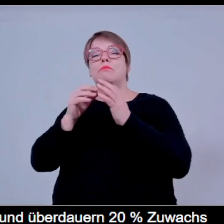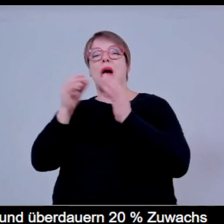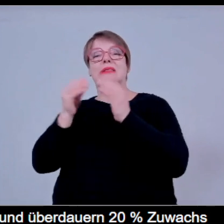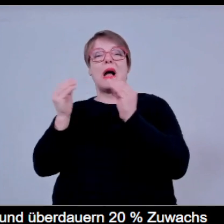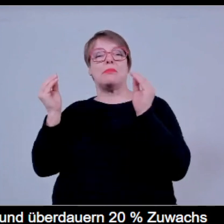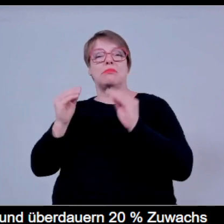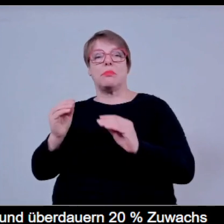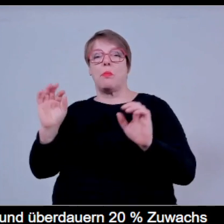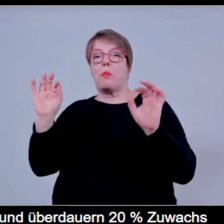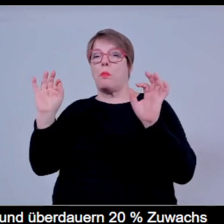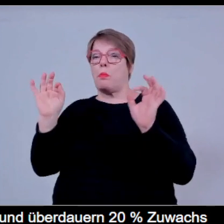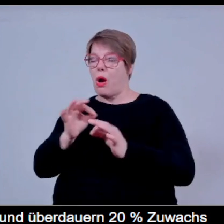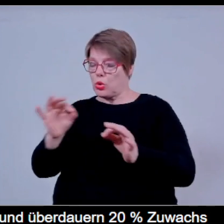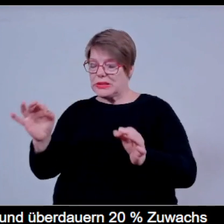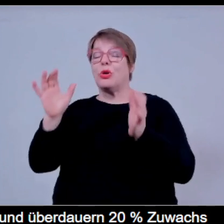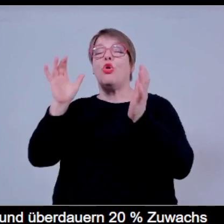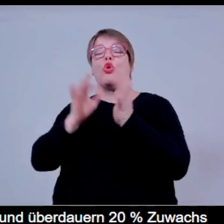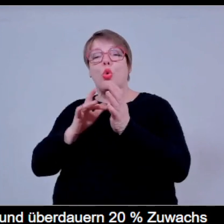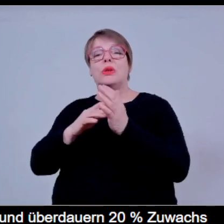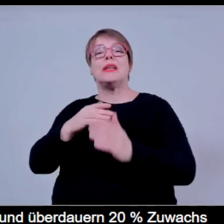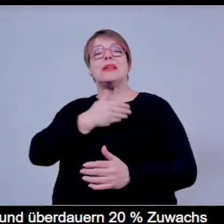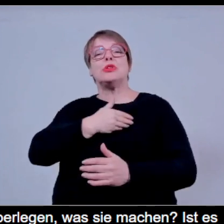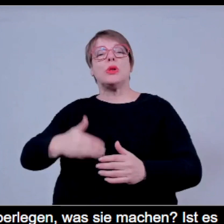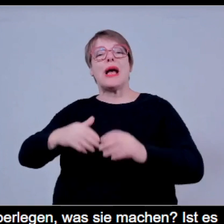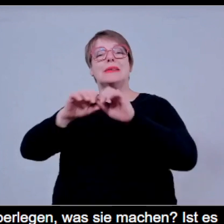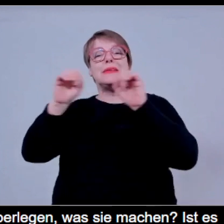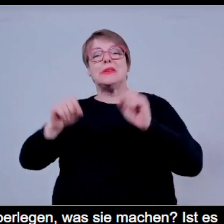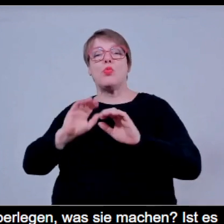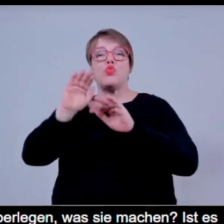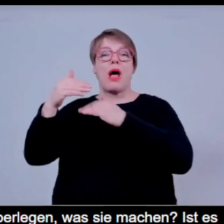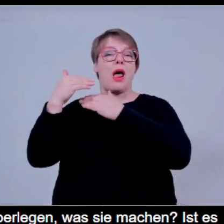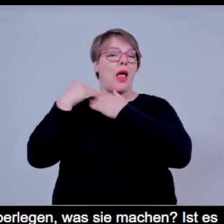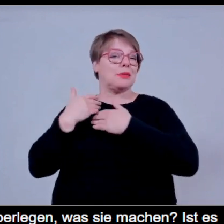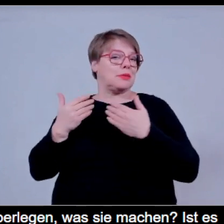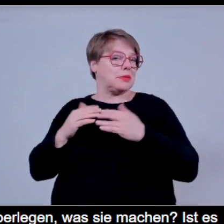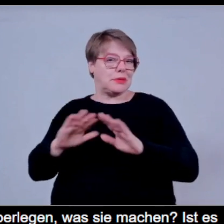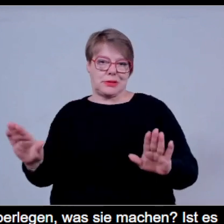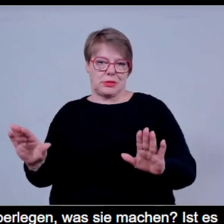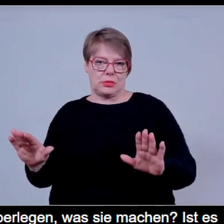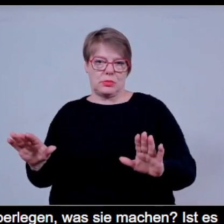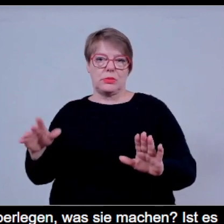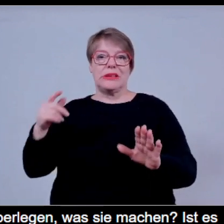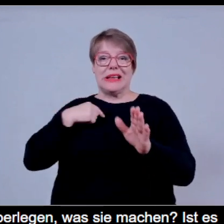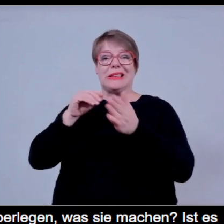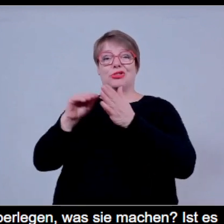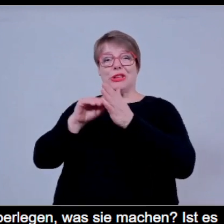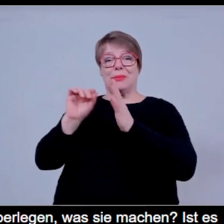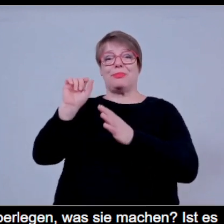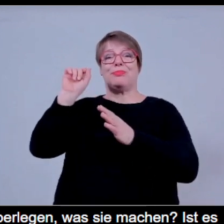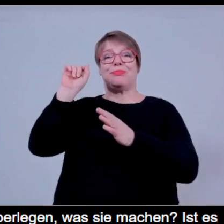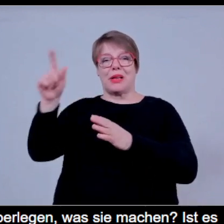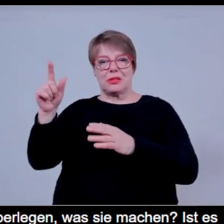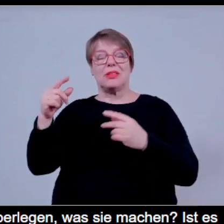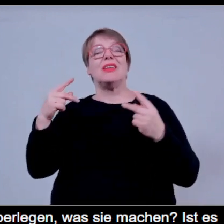heißt aber, wir wissen heute auch, dass viele nicht wegen Corona, sondern mit Corona in das Krankenhaus kommen. Davor waren es 120